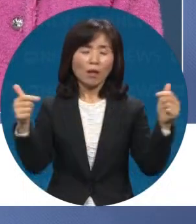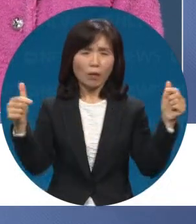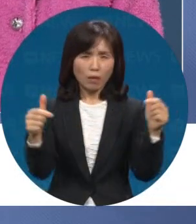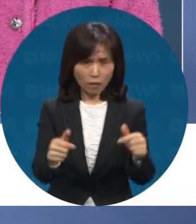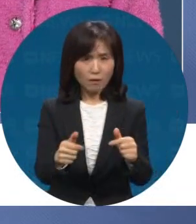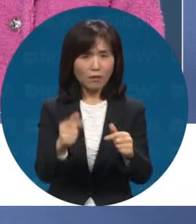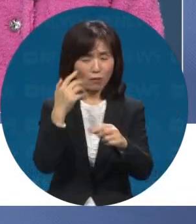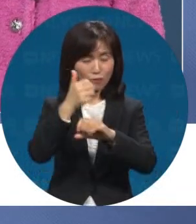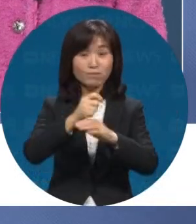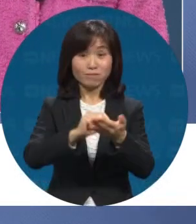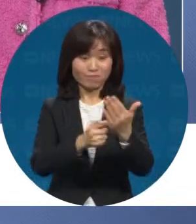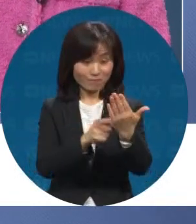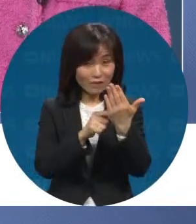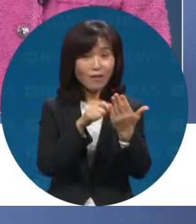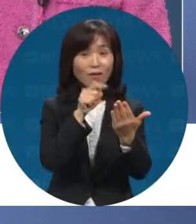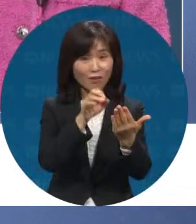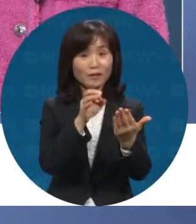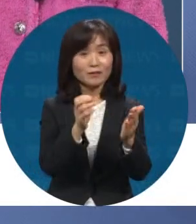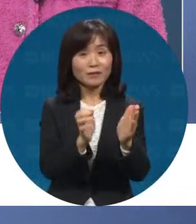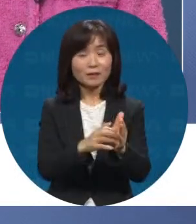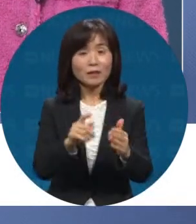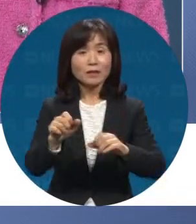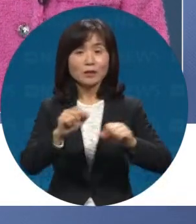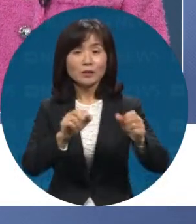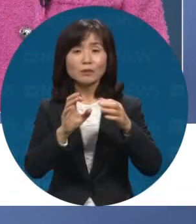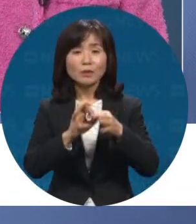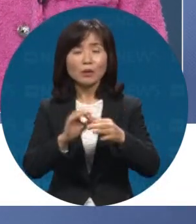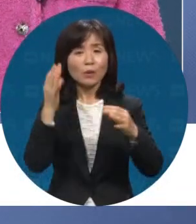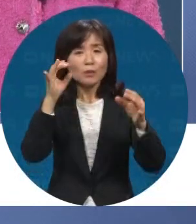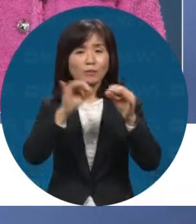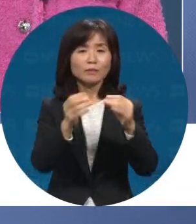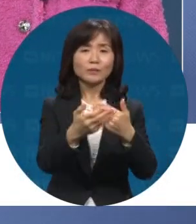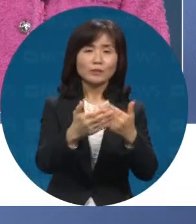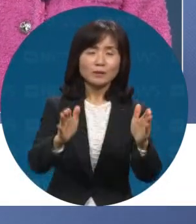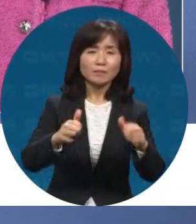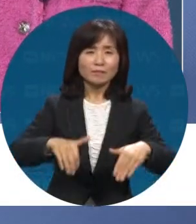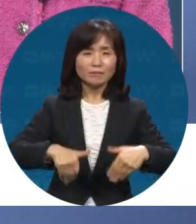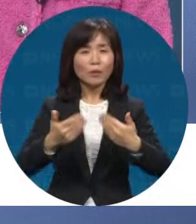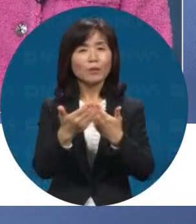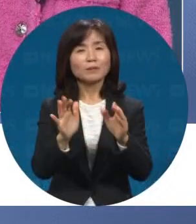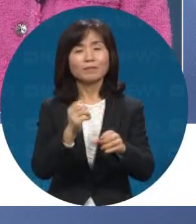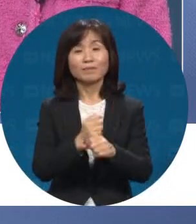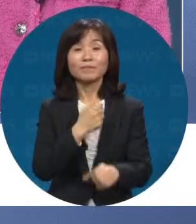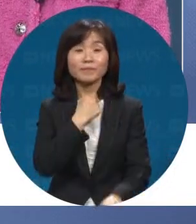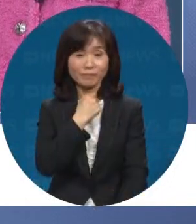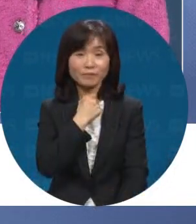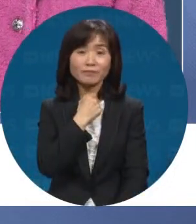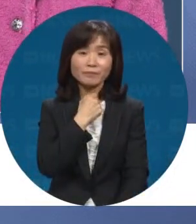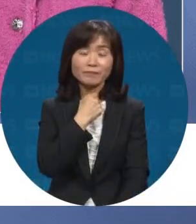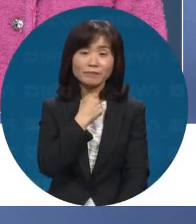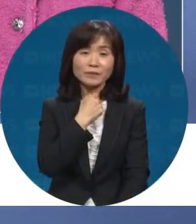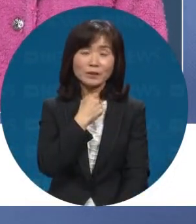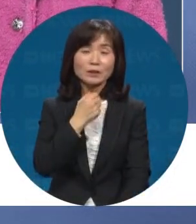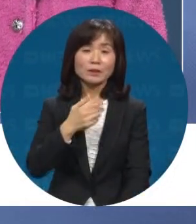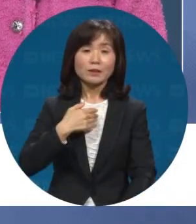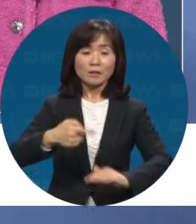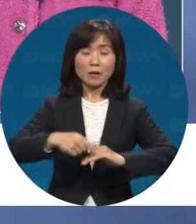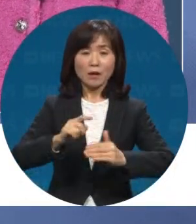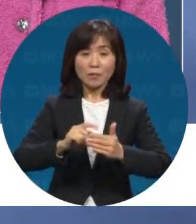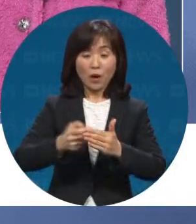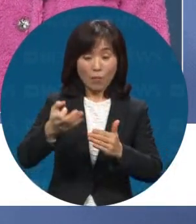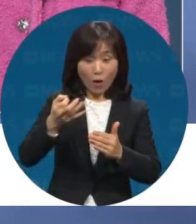저도이 활동을 통해서 공감 교실 따뜻한 교실을 만들고 싶었어요 그리고 내 마음이